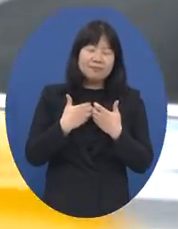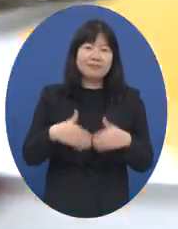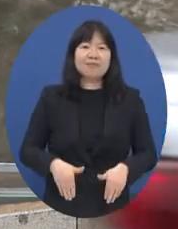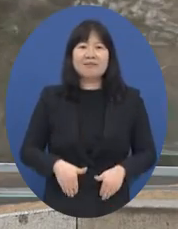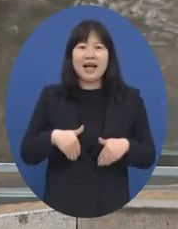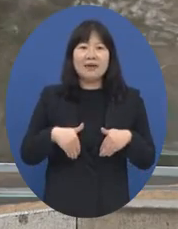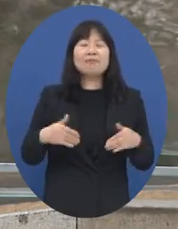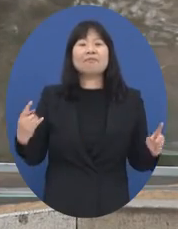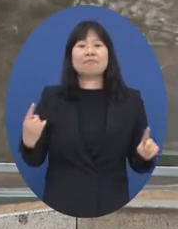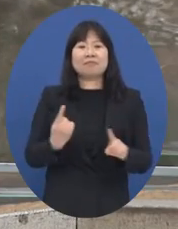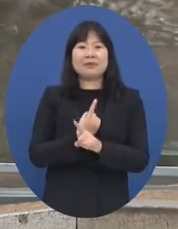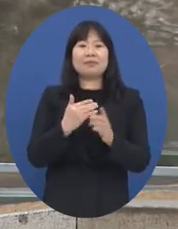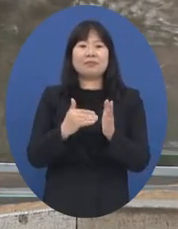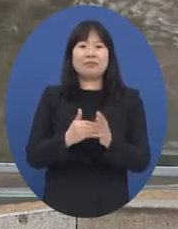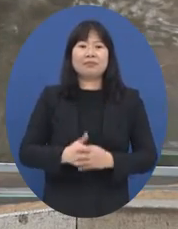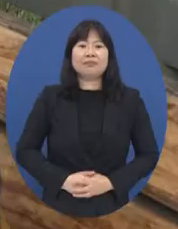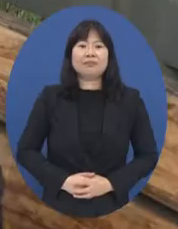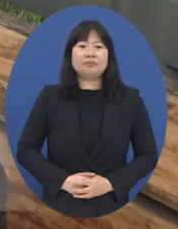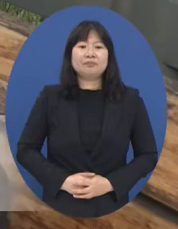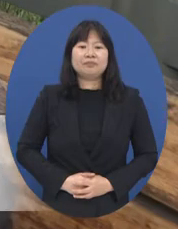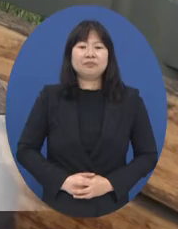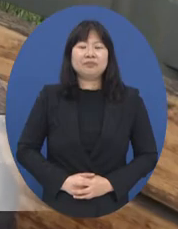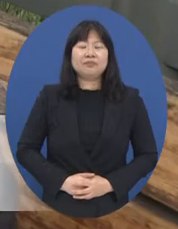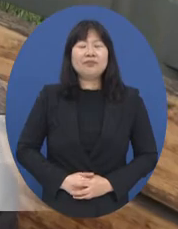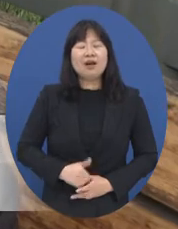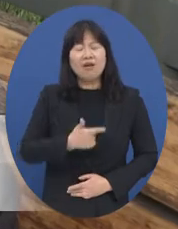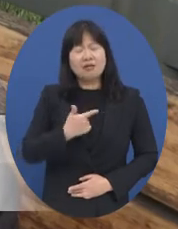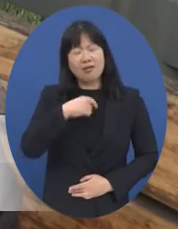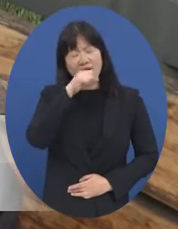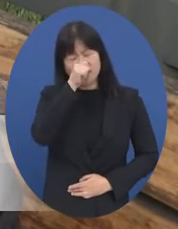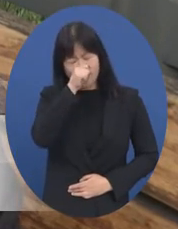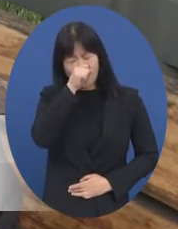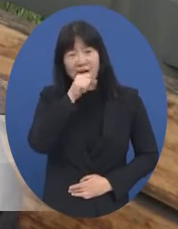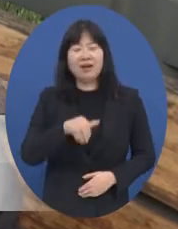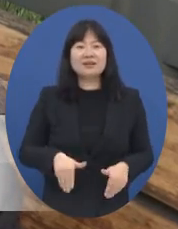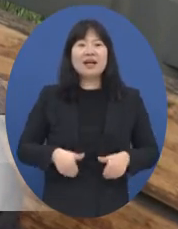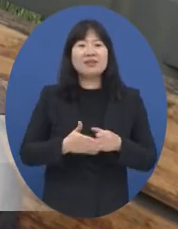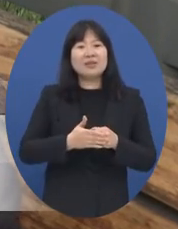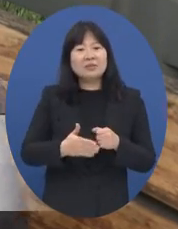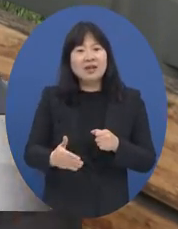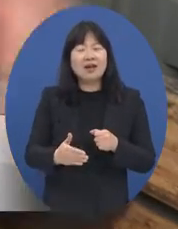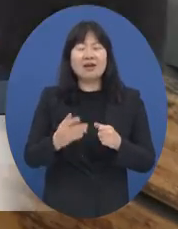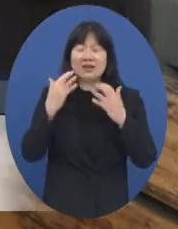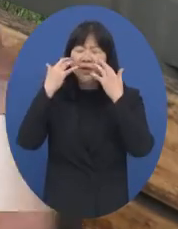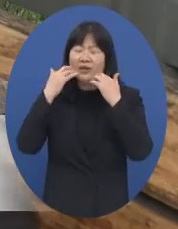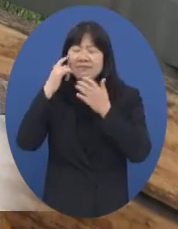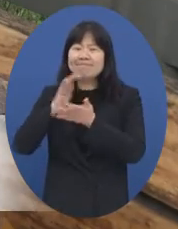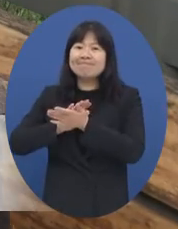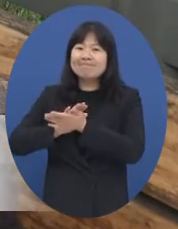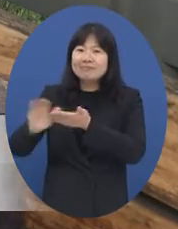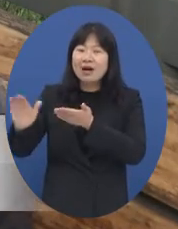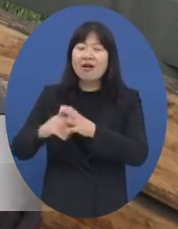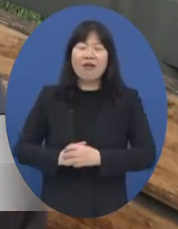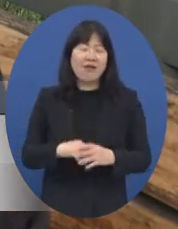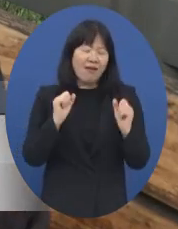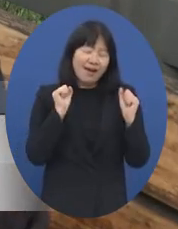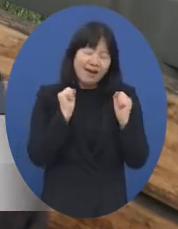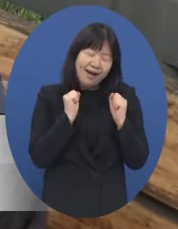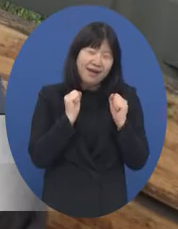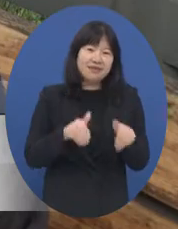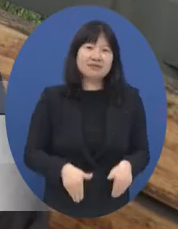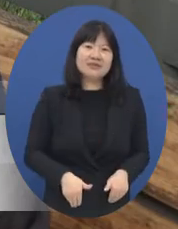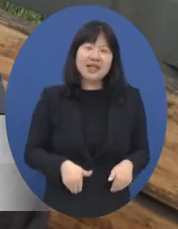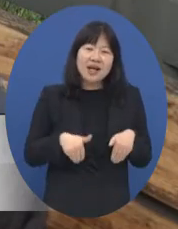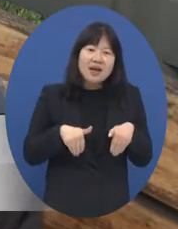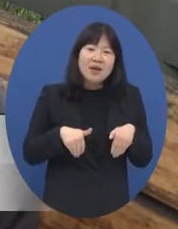열기가 느껴집니다 허나 너무 좋아요 나다고 어이 얼어 매나 10월 아오 배워 내면 해놨다